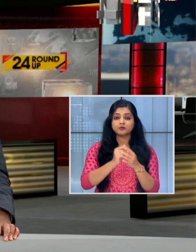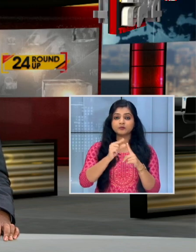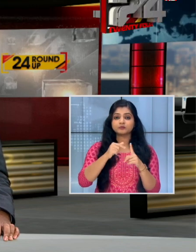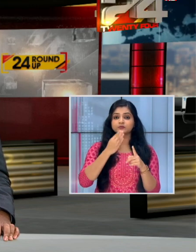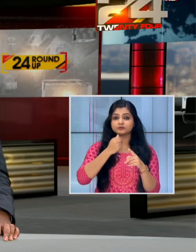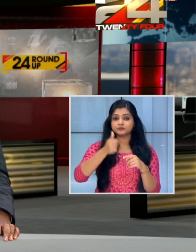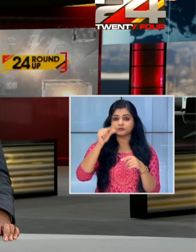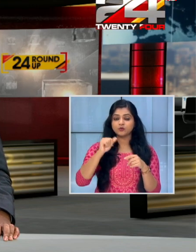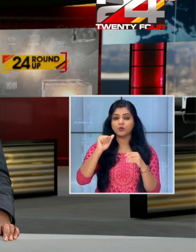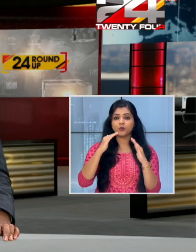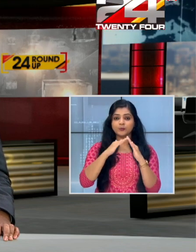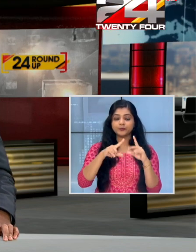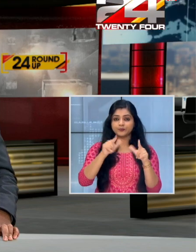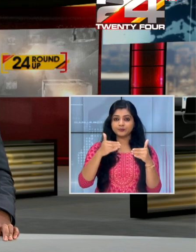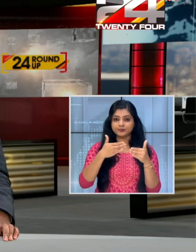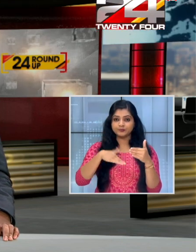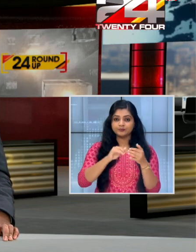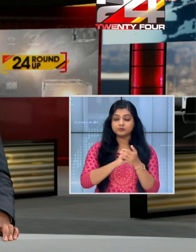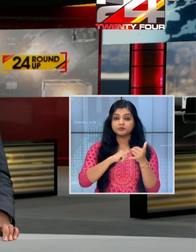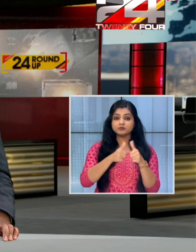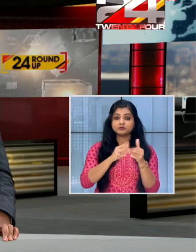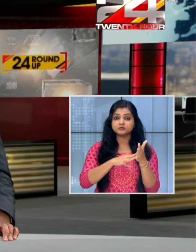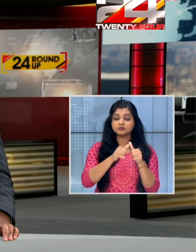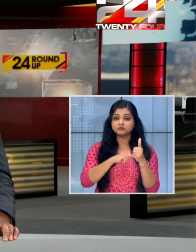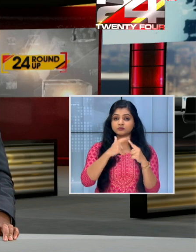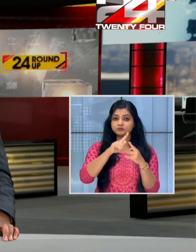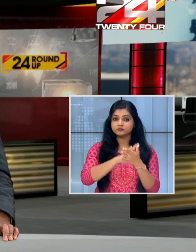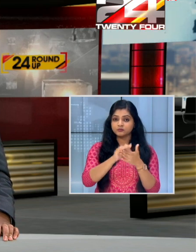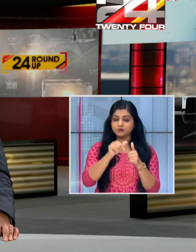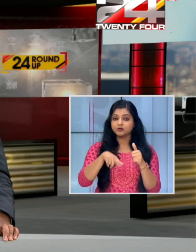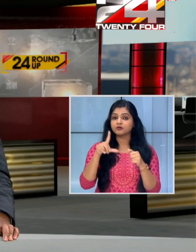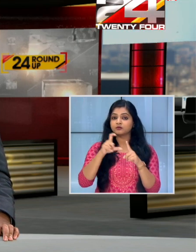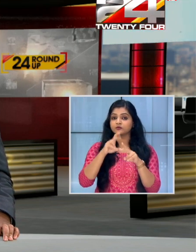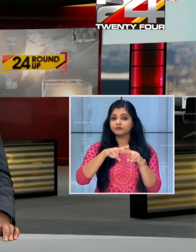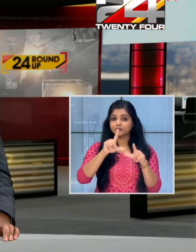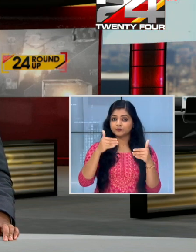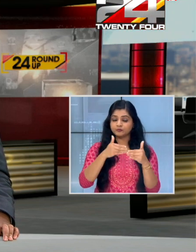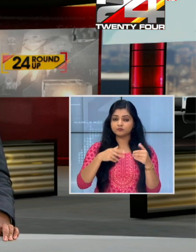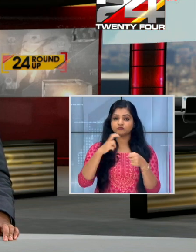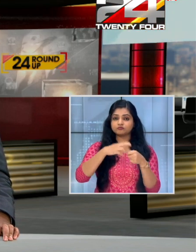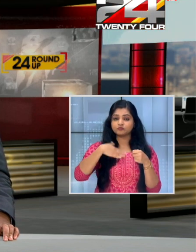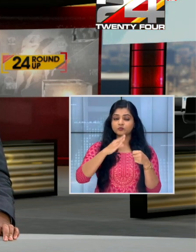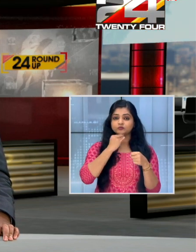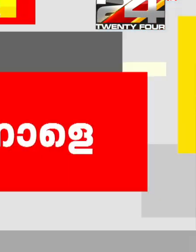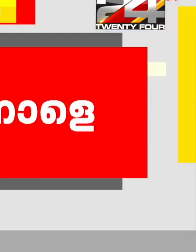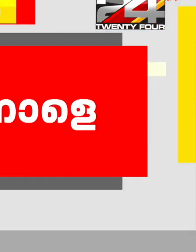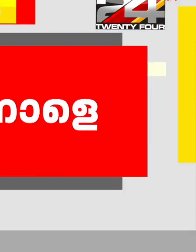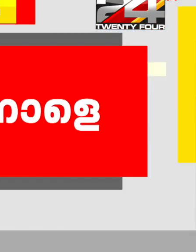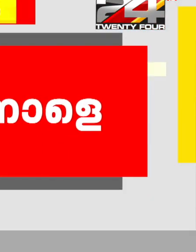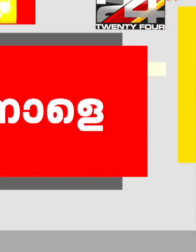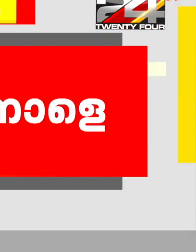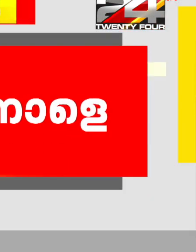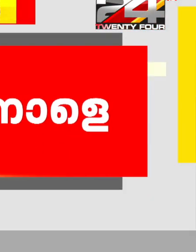തങ്ങളുടെ വീട്ടിൽ വെച്ചാണ് യോഗം. സമസ്ത ഇടത് സെമിനാറിൽ പങ്കെടുക്കുമെന്ന് തീരുമാനിച്ചതോടെ മുസ്ലിം ലീഗ് കടുത്ത സമ്മർദ്ദത്തിലാണ്. വിവരങ്ങളുമായി ഷഹദ് റഹ്മാൻ ചേരുന്നു മലപ്പുറത്ത്